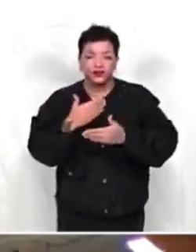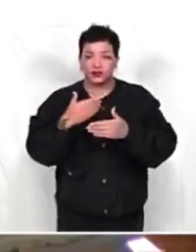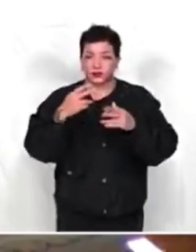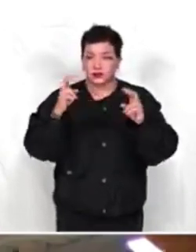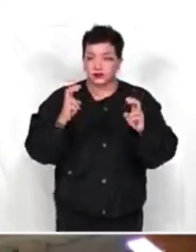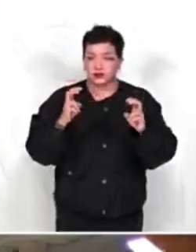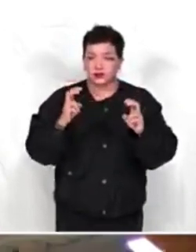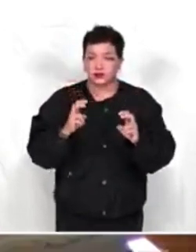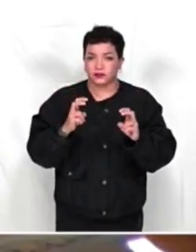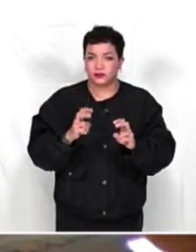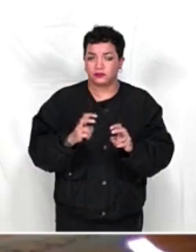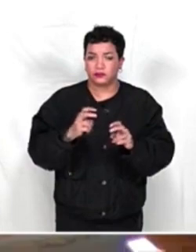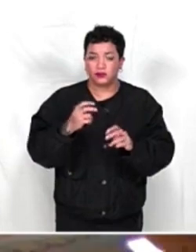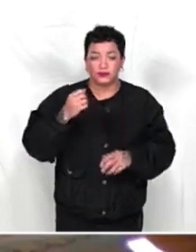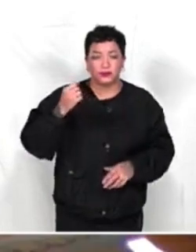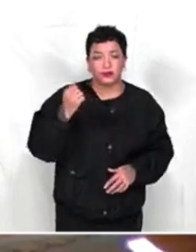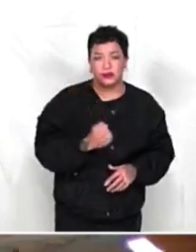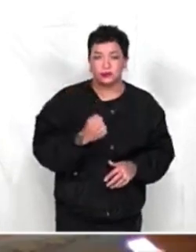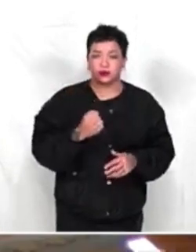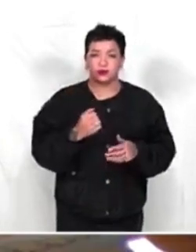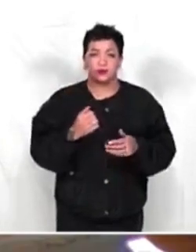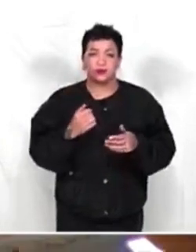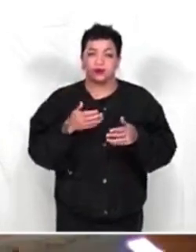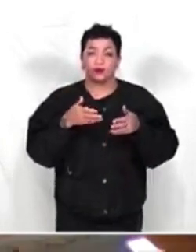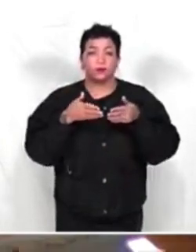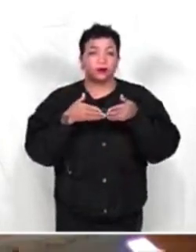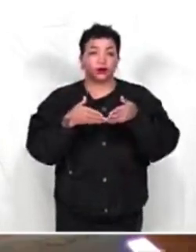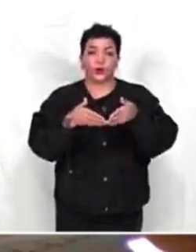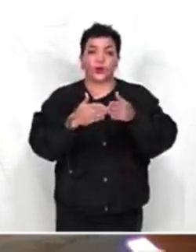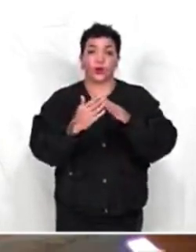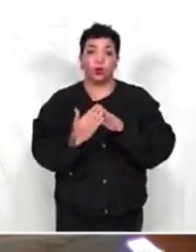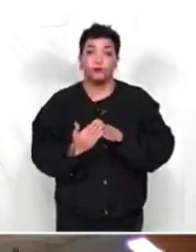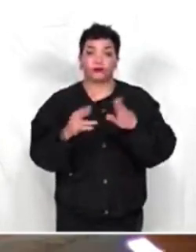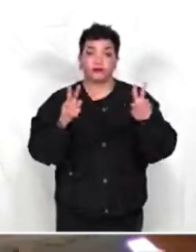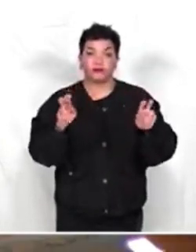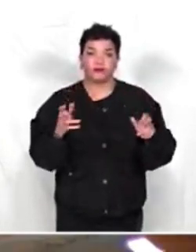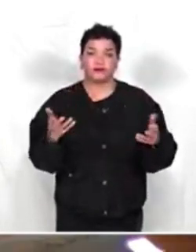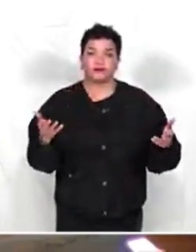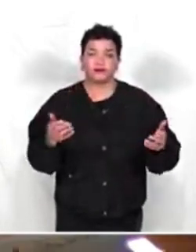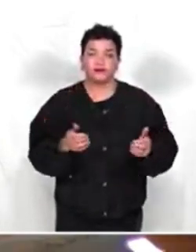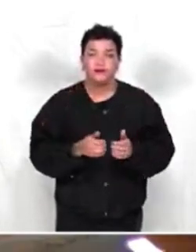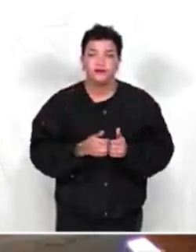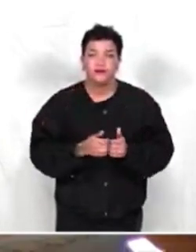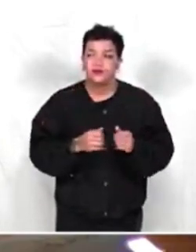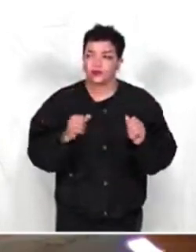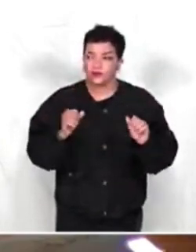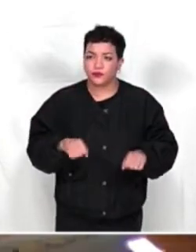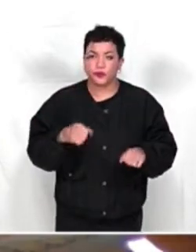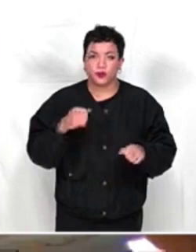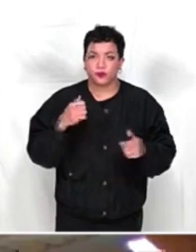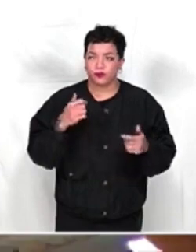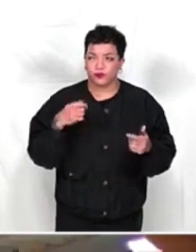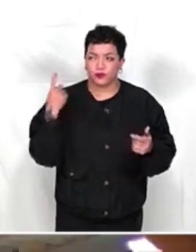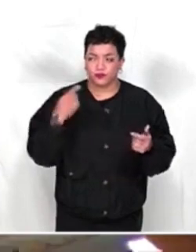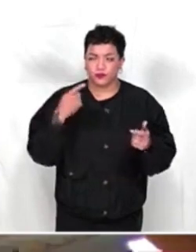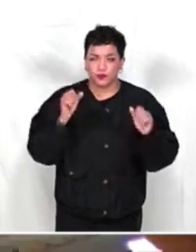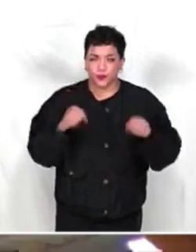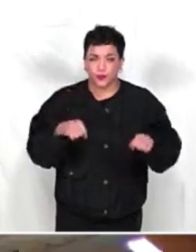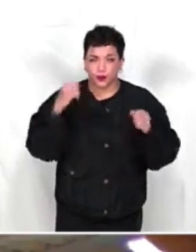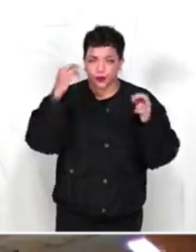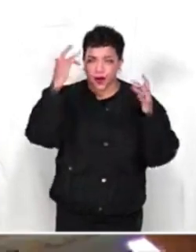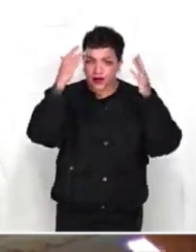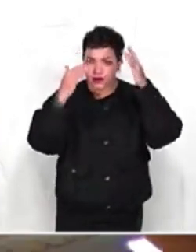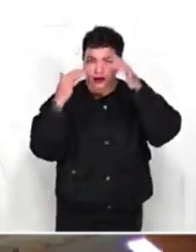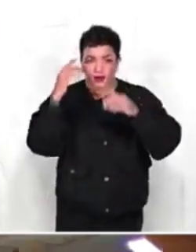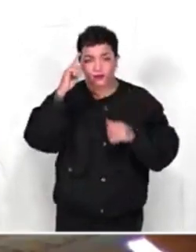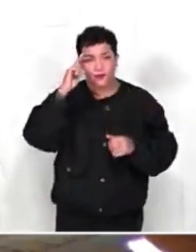le bateau coule normalement. Il y a vraiment de quoi s'inquiéter, d'autant que les services offerts aux